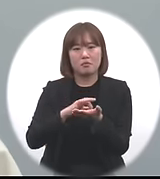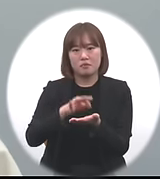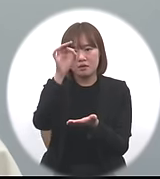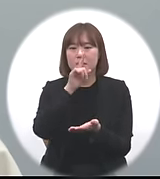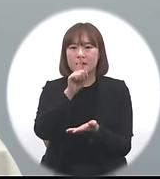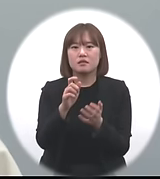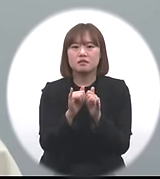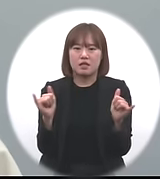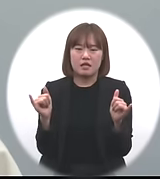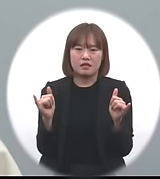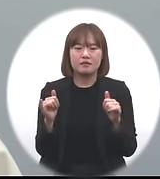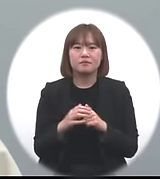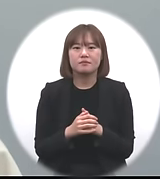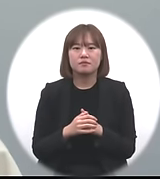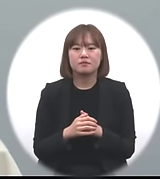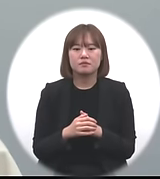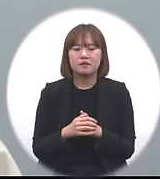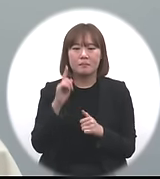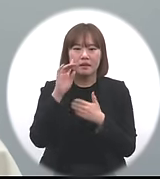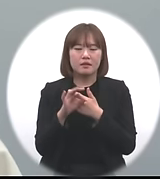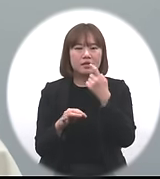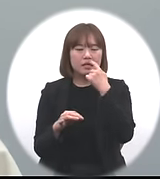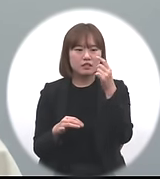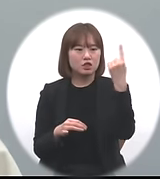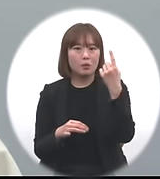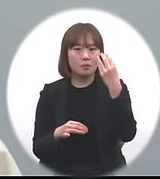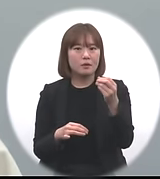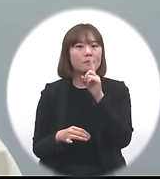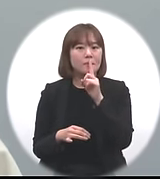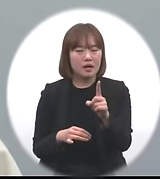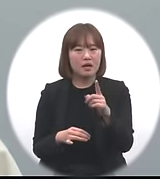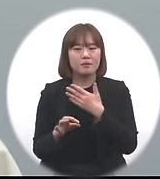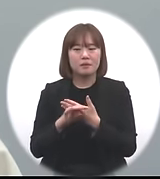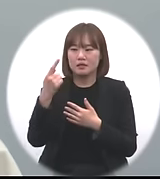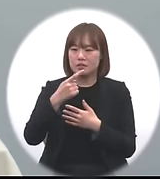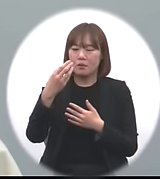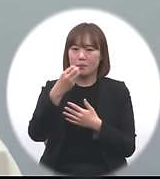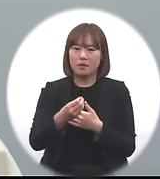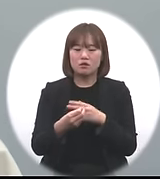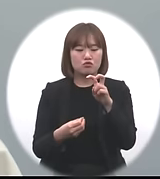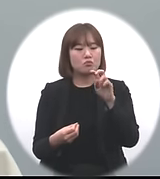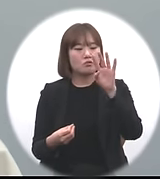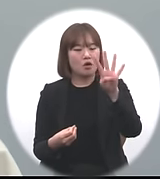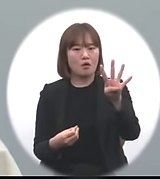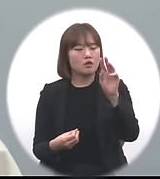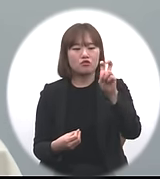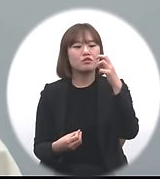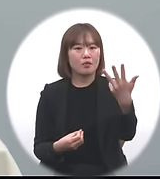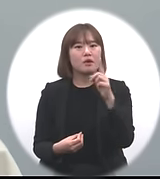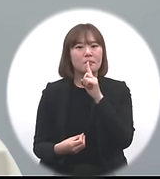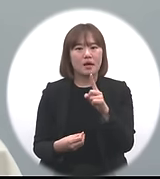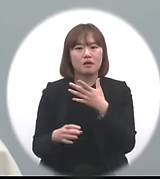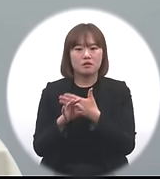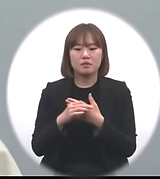임플란트는 100만 원도 비싸다고 그러시죠? 그게 사람이라는 게다 상대적인 거예요. 어떻게 됐든 간에 네이가 1,000만 원이라고 보시자고요. 자, 1,000만 원짜리 이빨들이 입안에